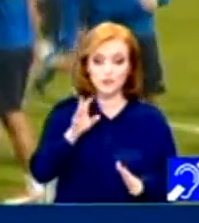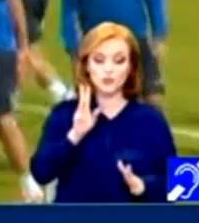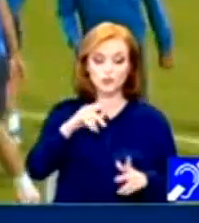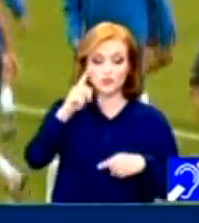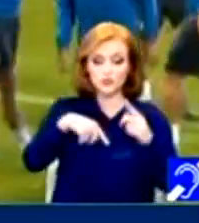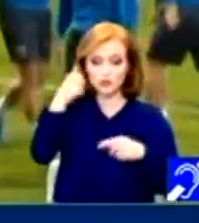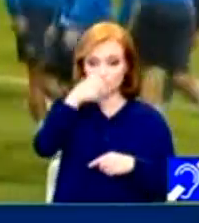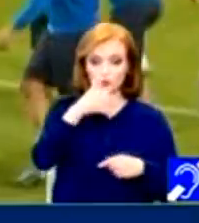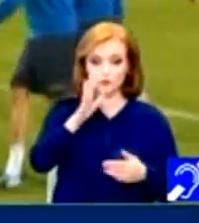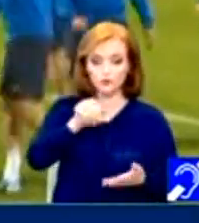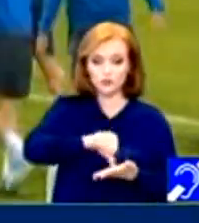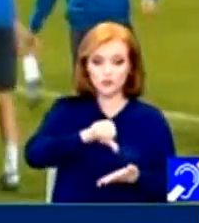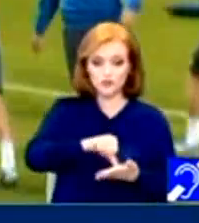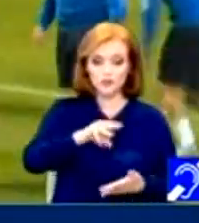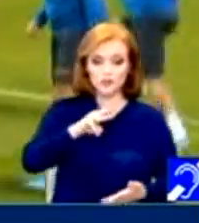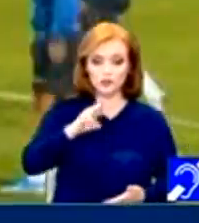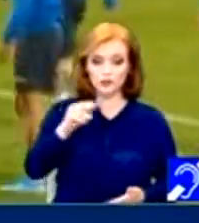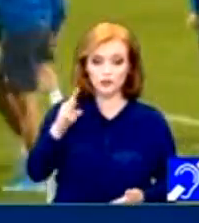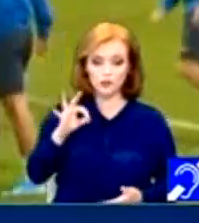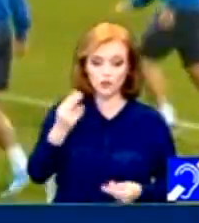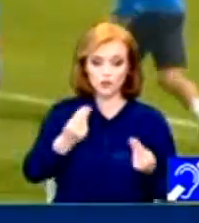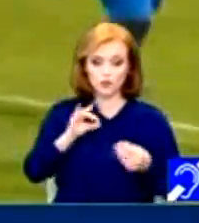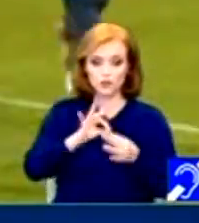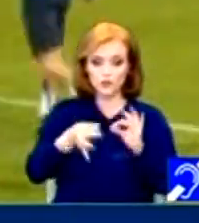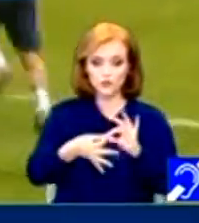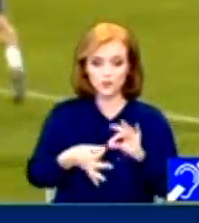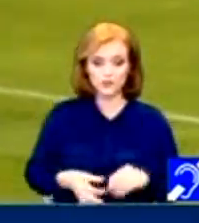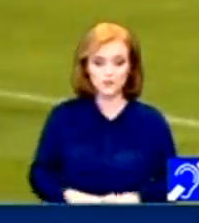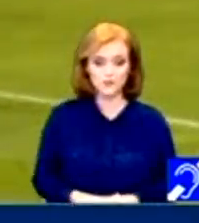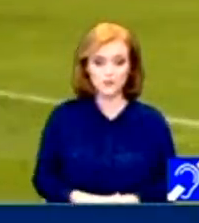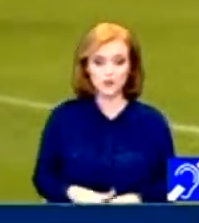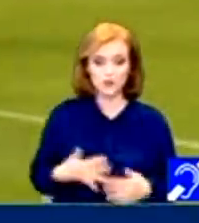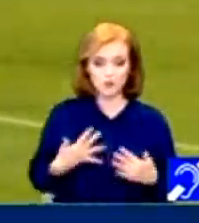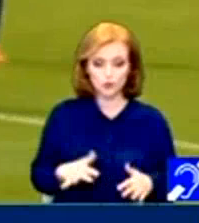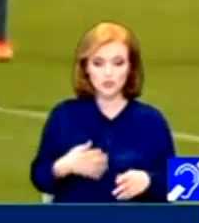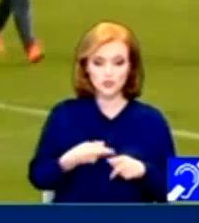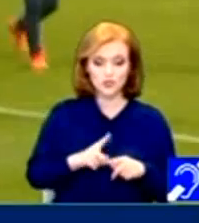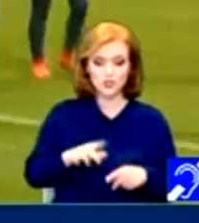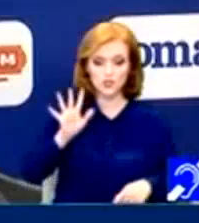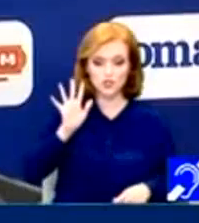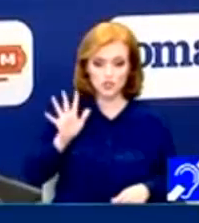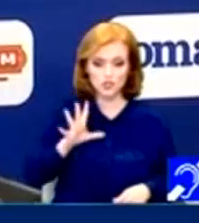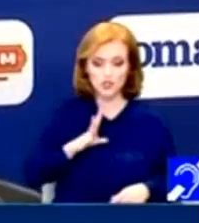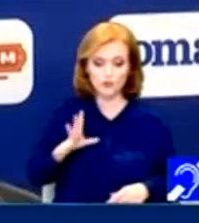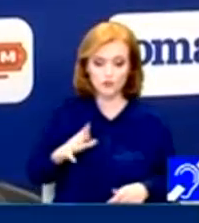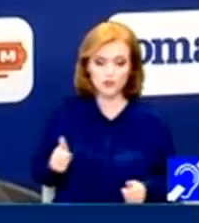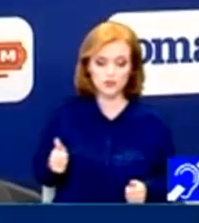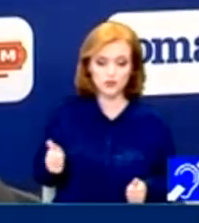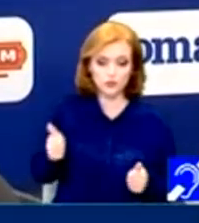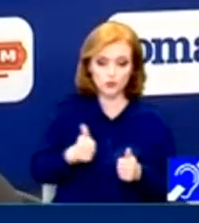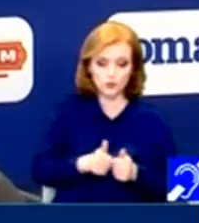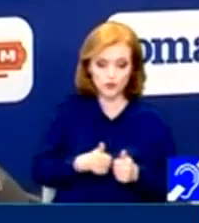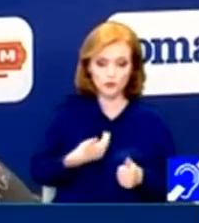care pot depăși limita de vârstă impusă pentru Jocurile Olimpice. Deja avem din cei 5 care erau cu noi, vor trebui să cadă 2, dar